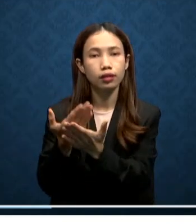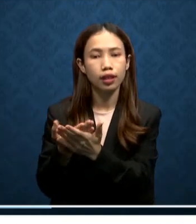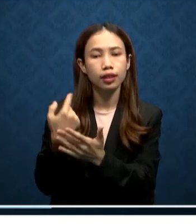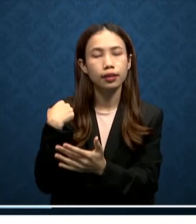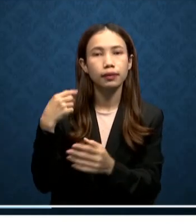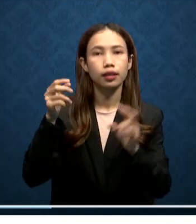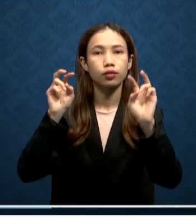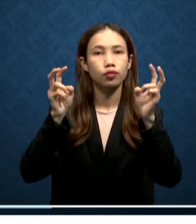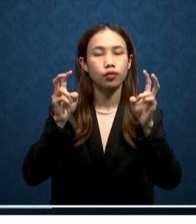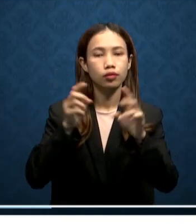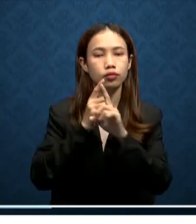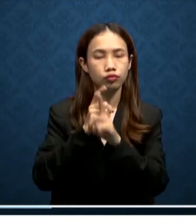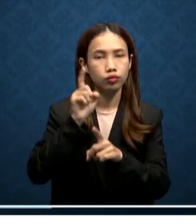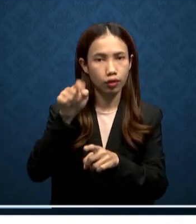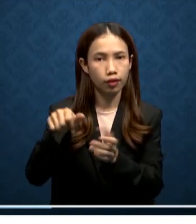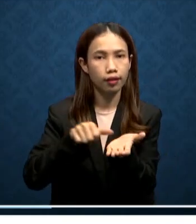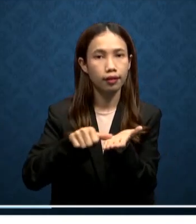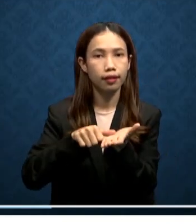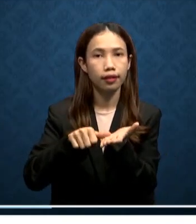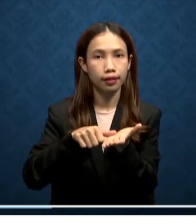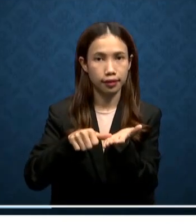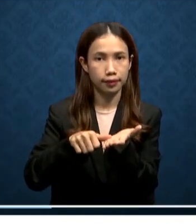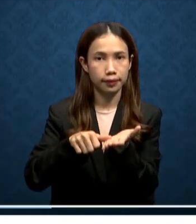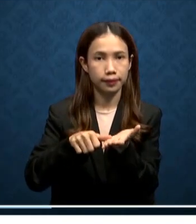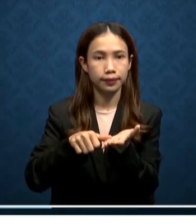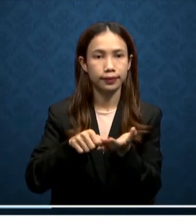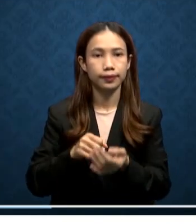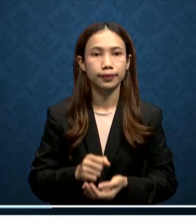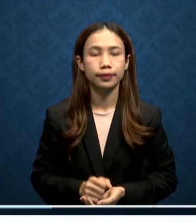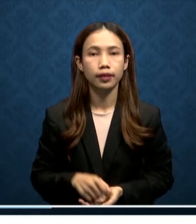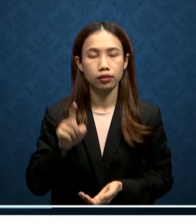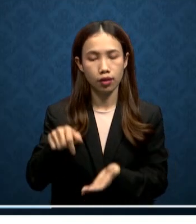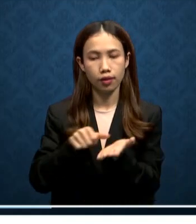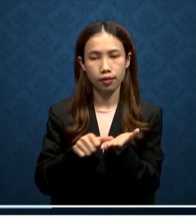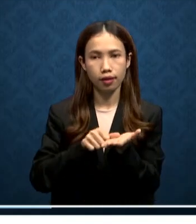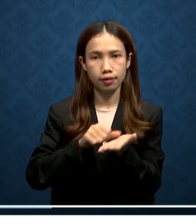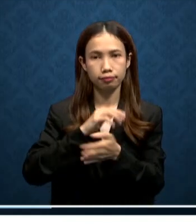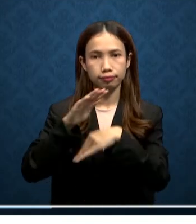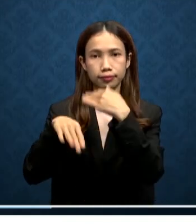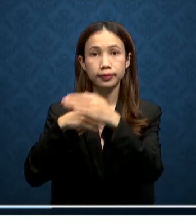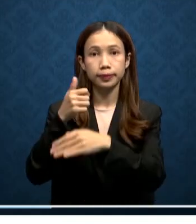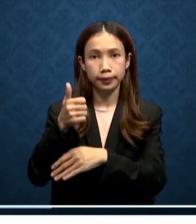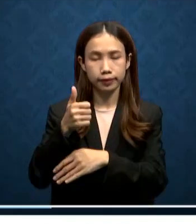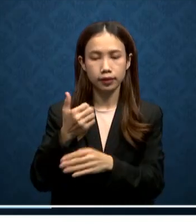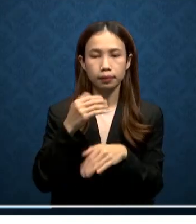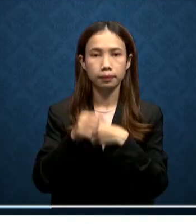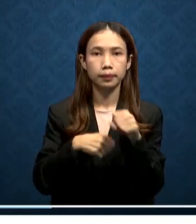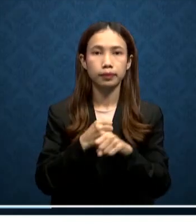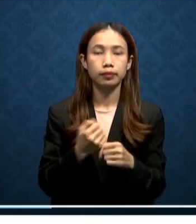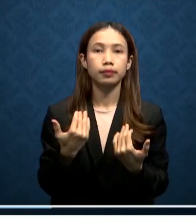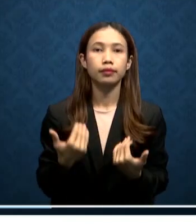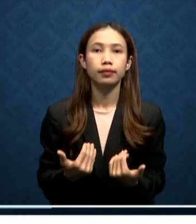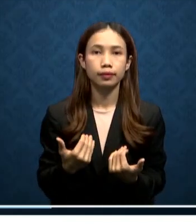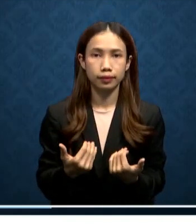ประเด็นที่ควรจะนำไปเอ่อแก้ปัญหาให้มีประสิทธิภาพยิ่งขึ้นอย่างไรก็ดีปีนี้เนี่ย